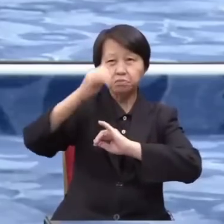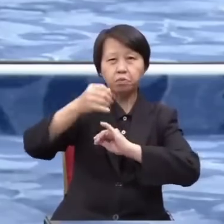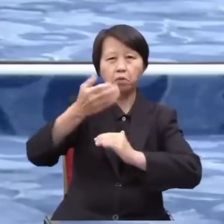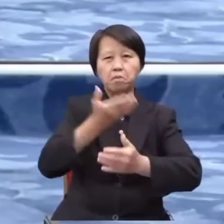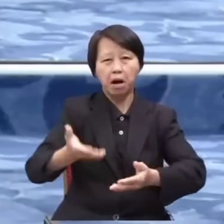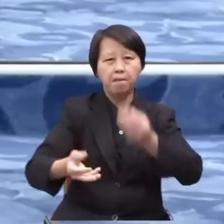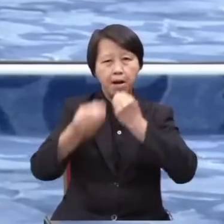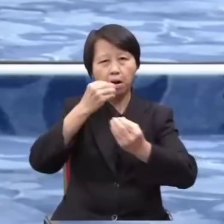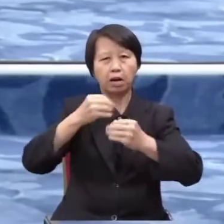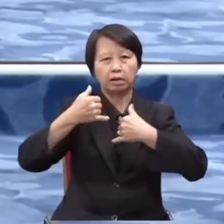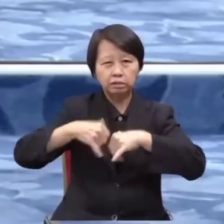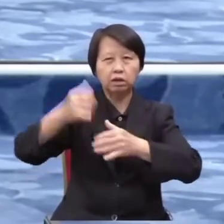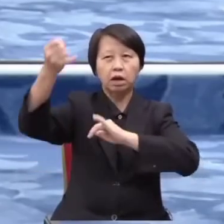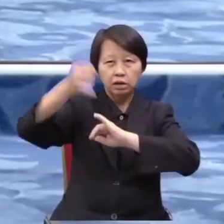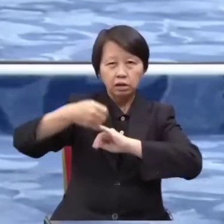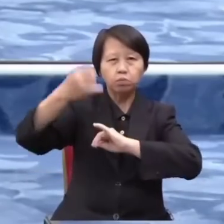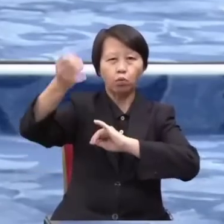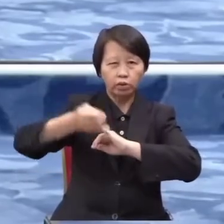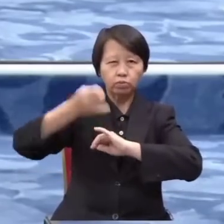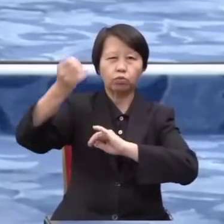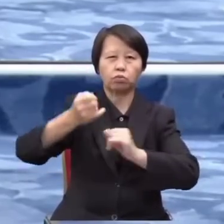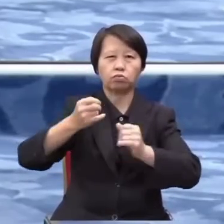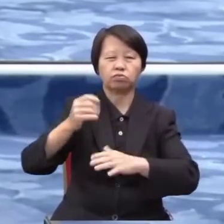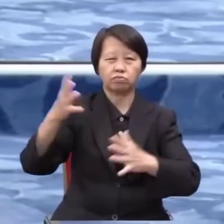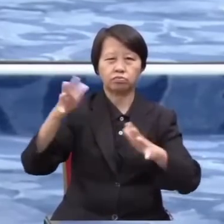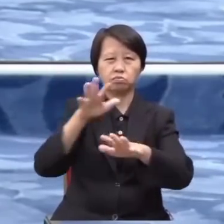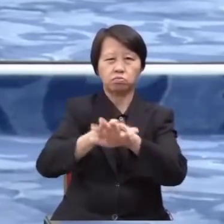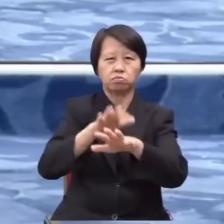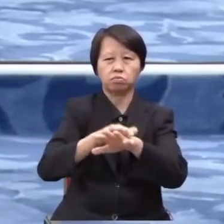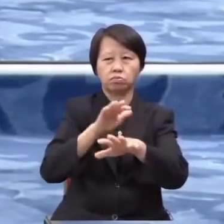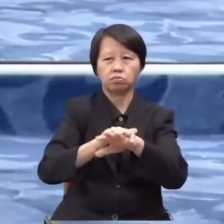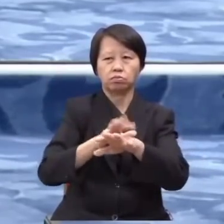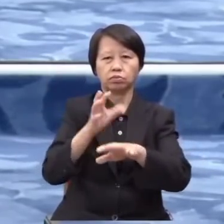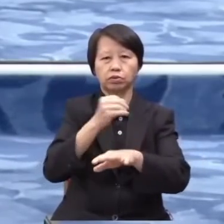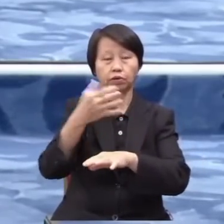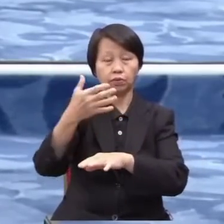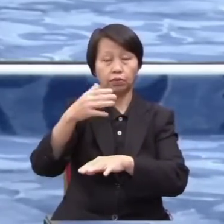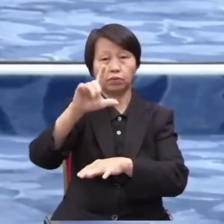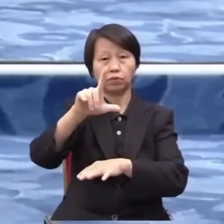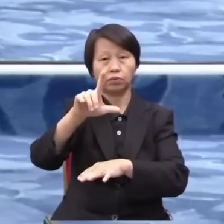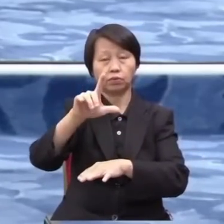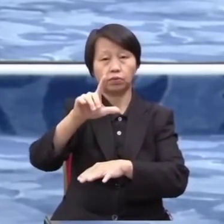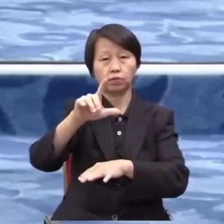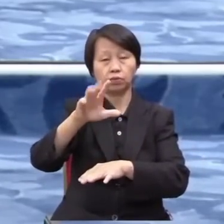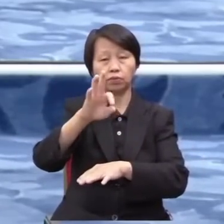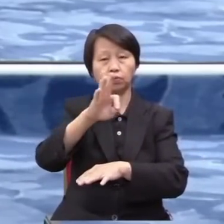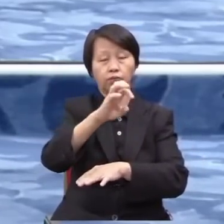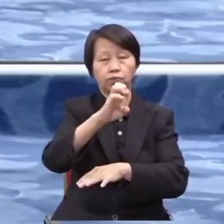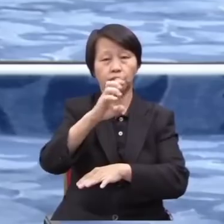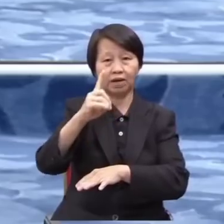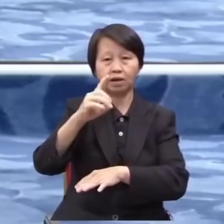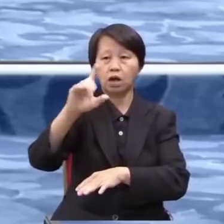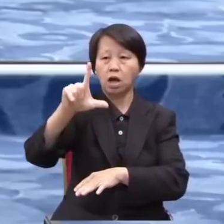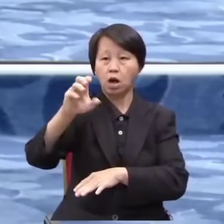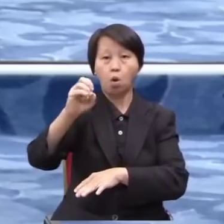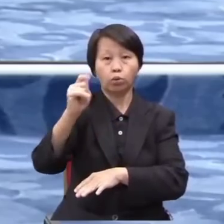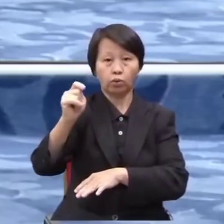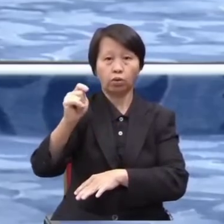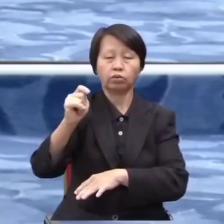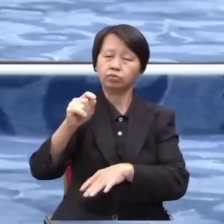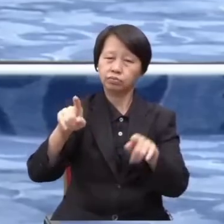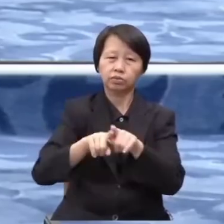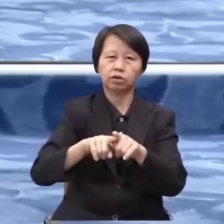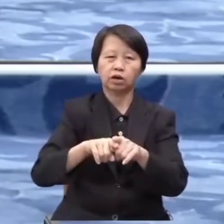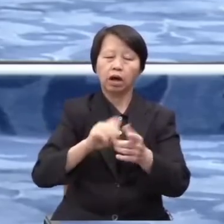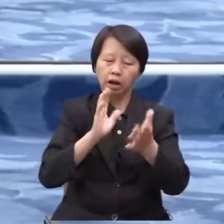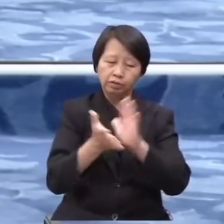termasuk yang feed lot dan ini menyebabkan kos